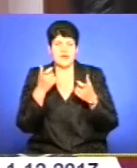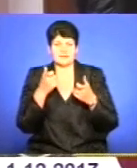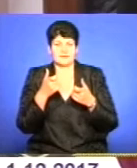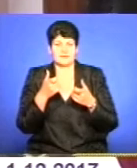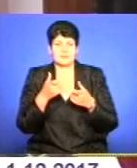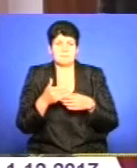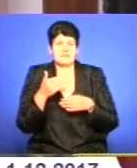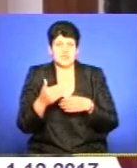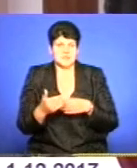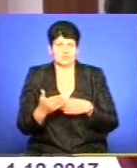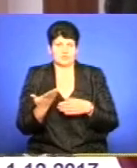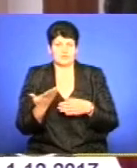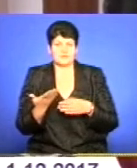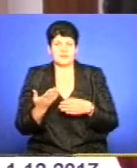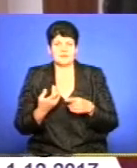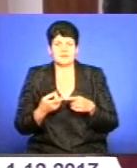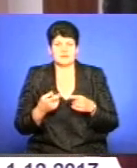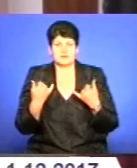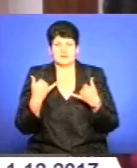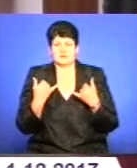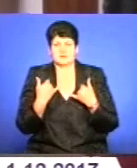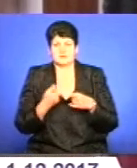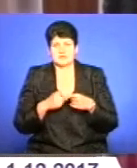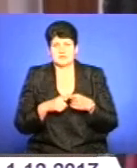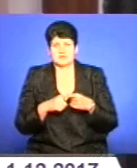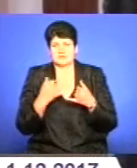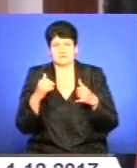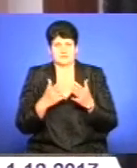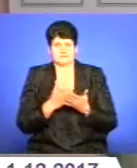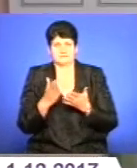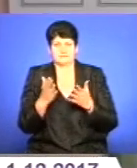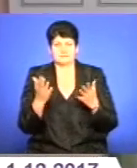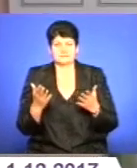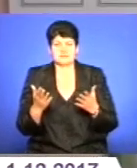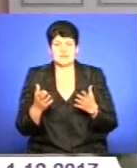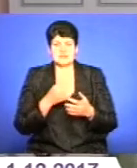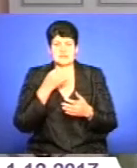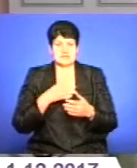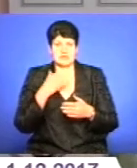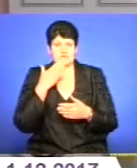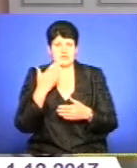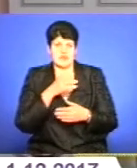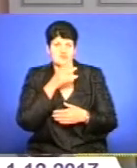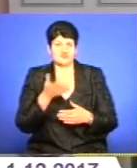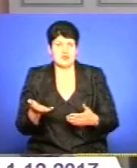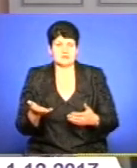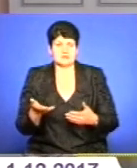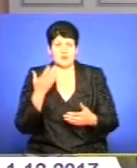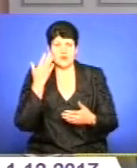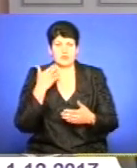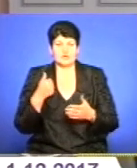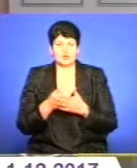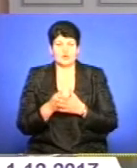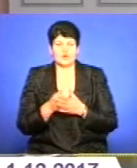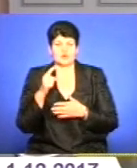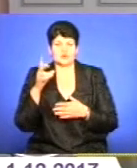і дуже неочікувано. І це нас спантелило, якби збило з нашого напрямку. Сказали саме останній час, коли до ЗНО